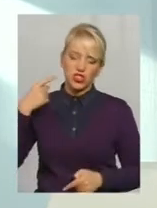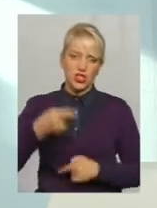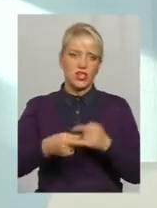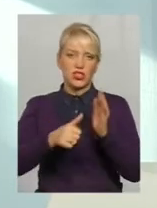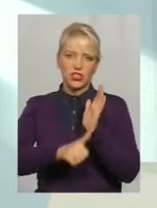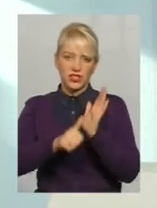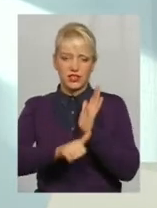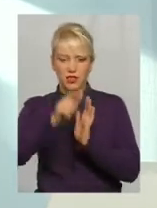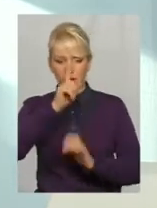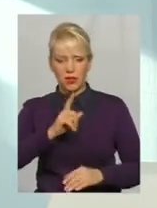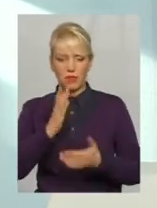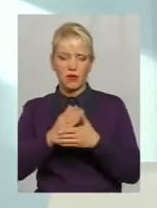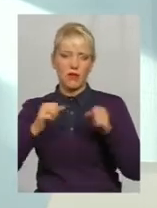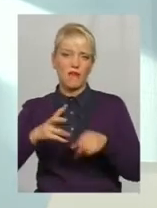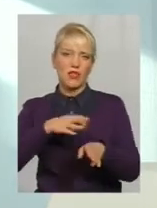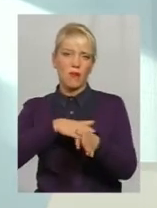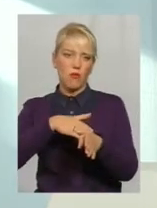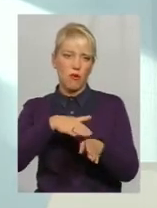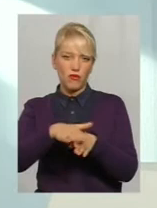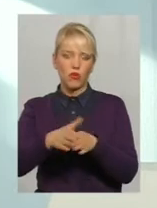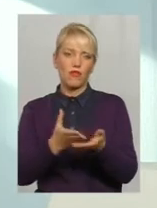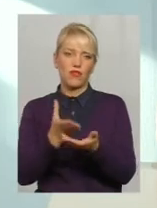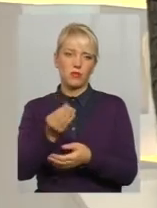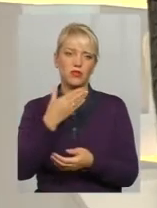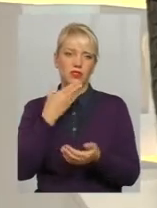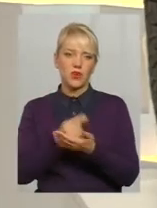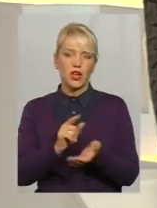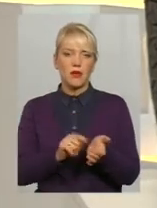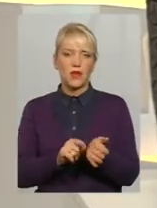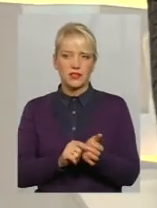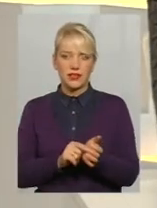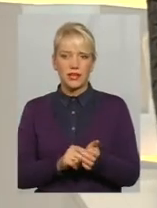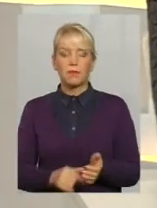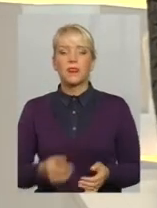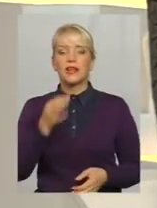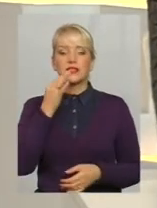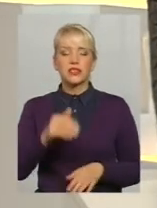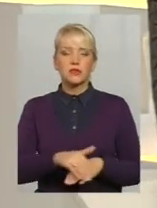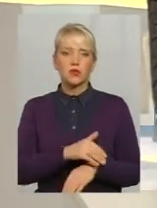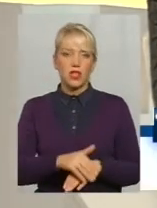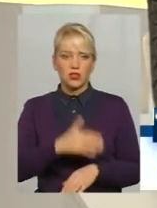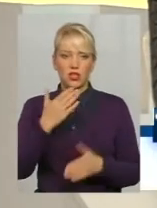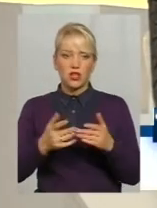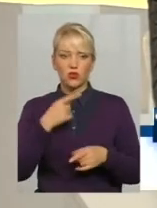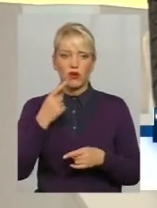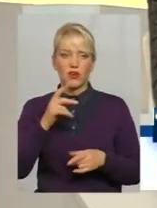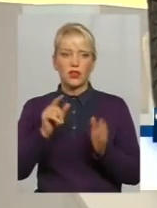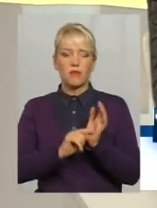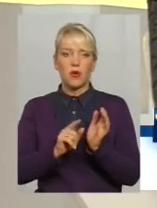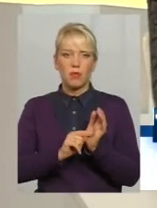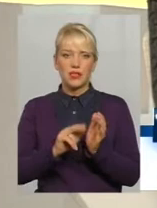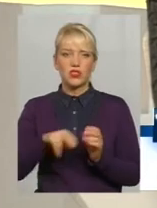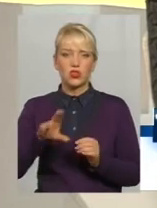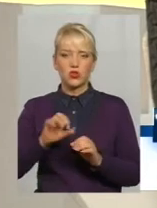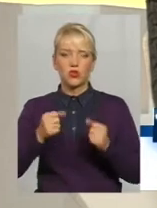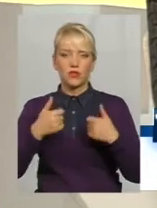на повну виплату своєї пенсії. Скажіть, будь ласка, а якщо говорити про пенсії щодо